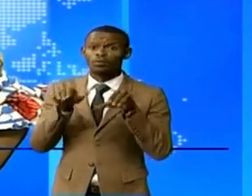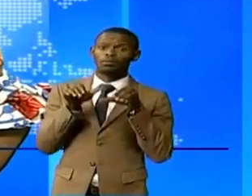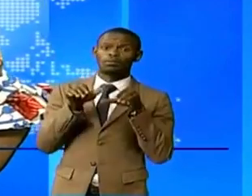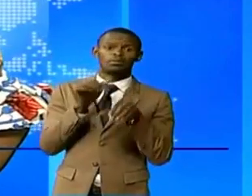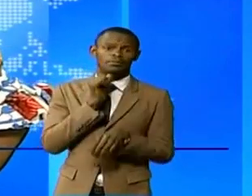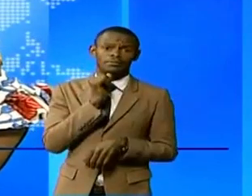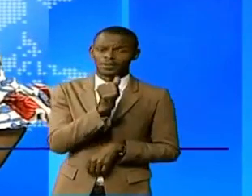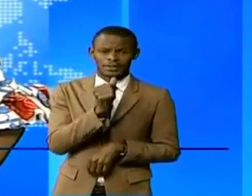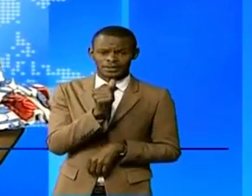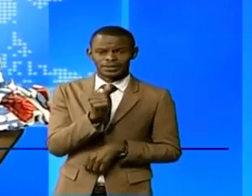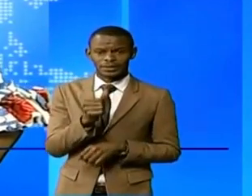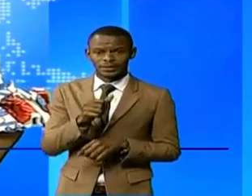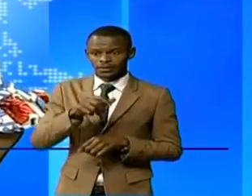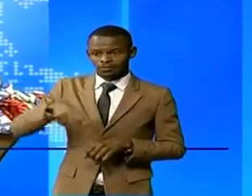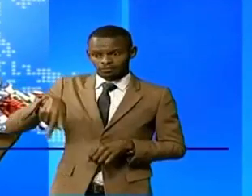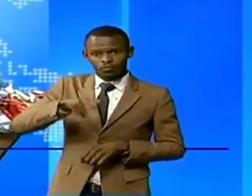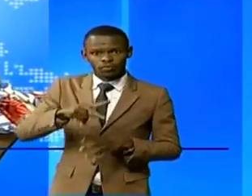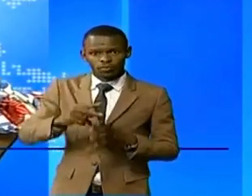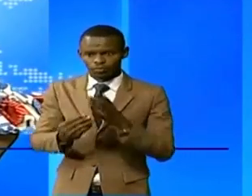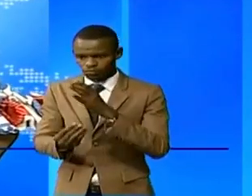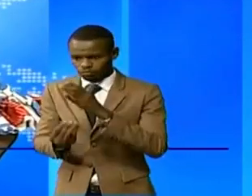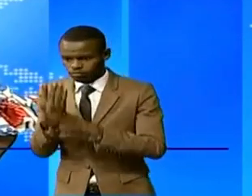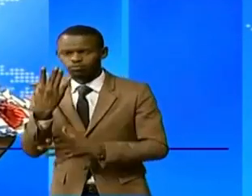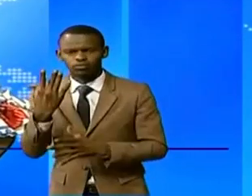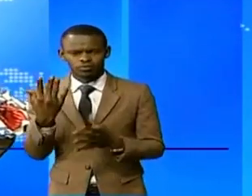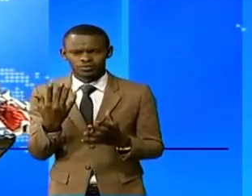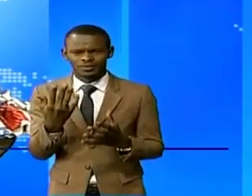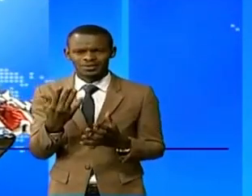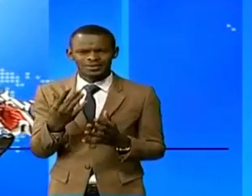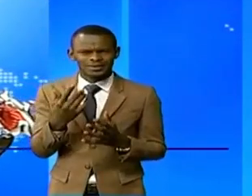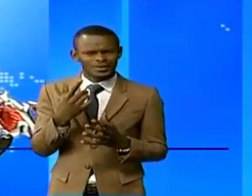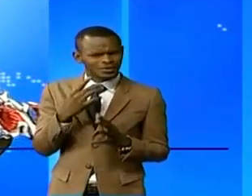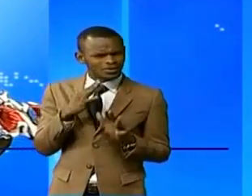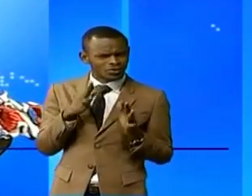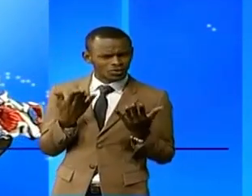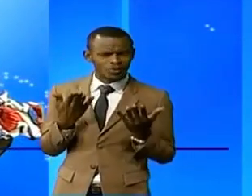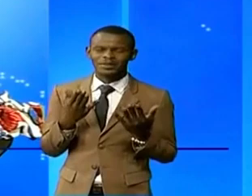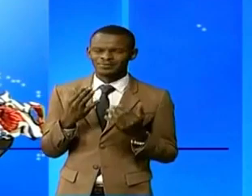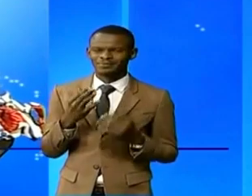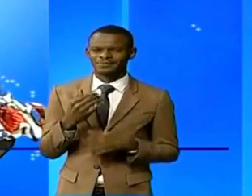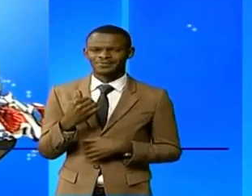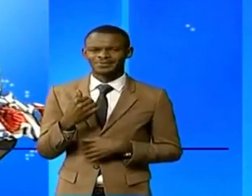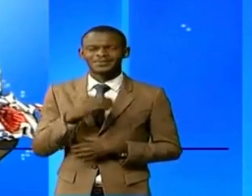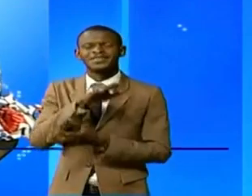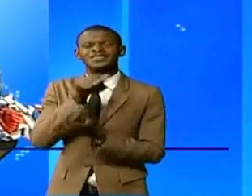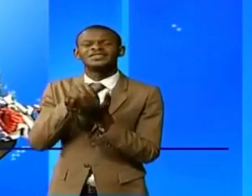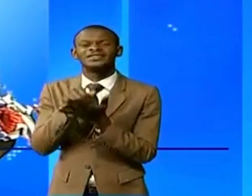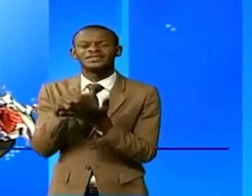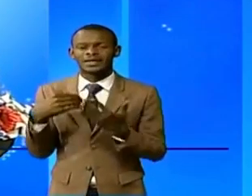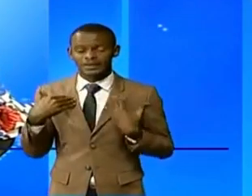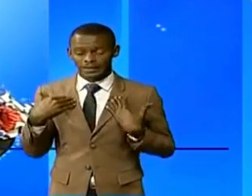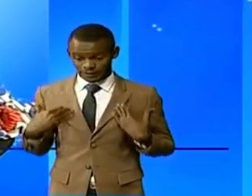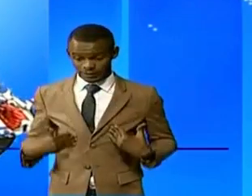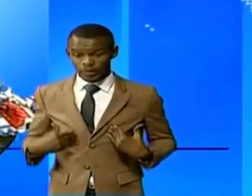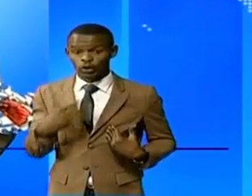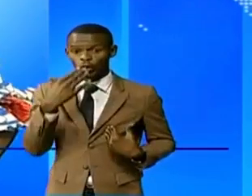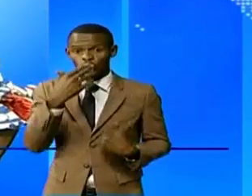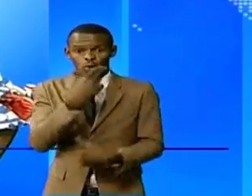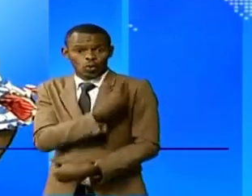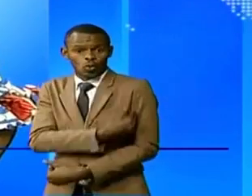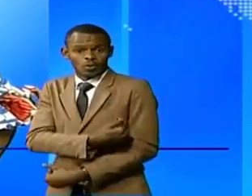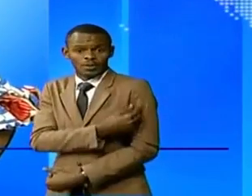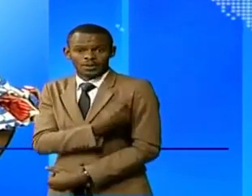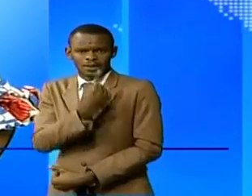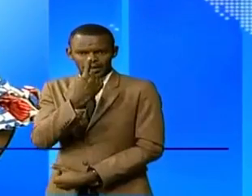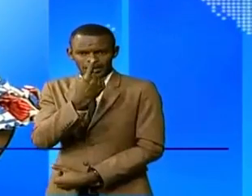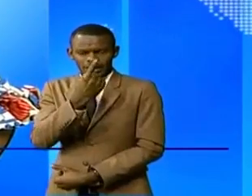très importantes pour la province. Il s'agit de l'inauguration de ce centre de santé à Kintiri, à Goma, où la